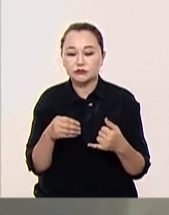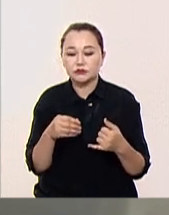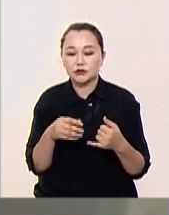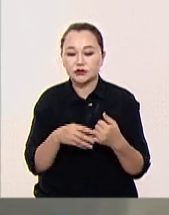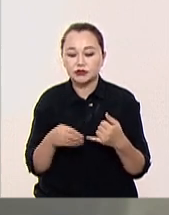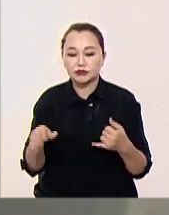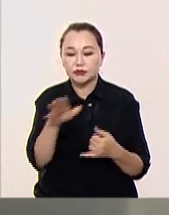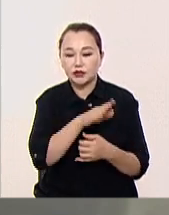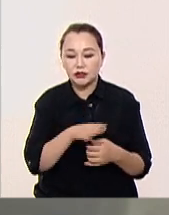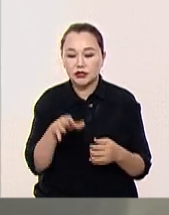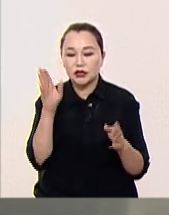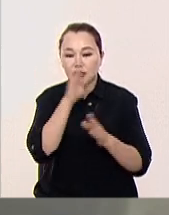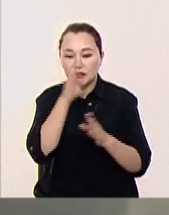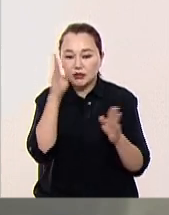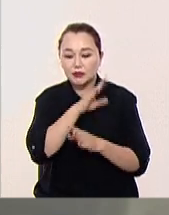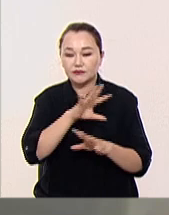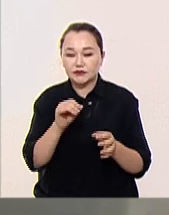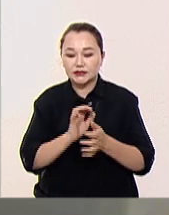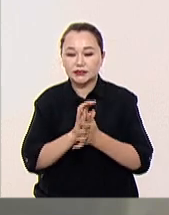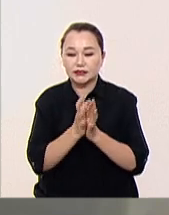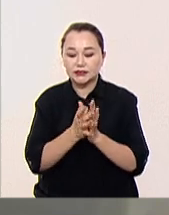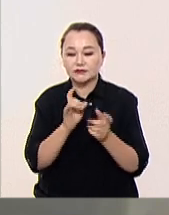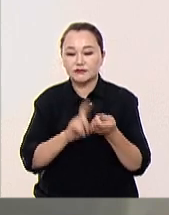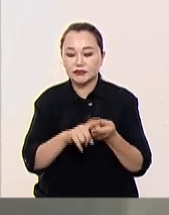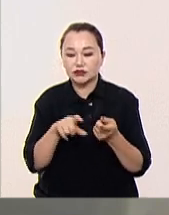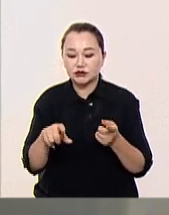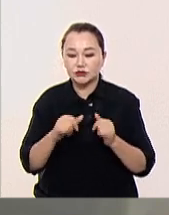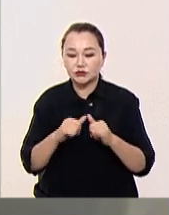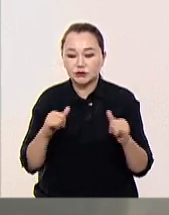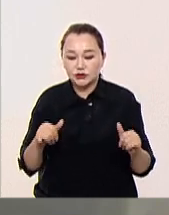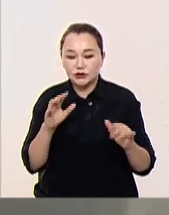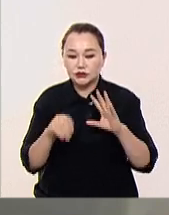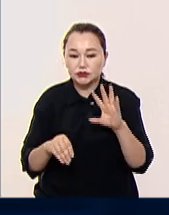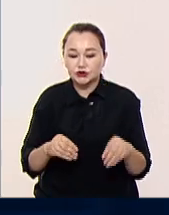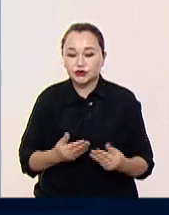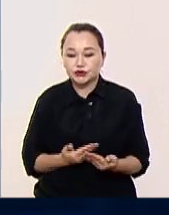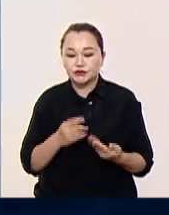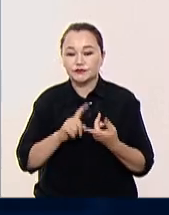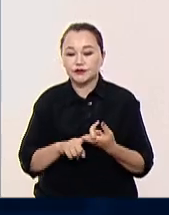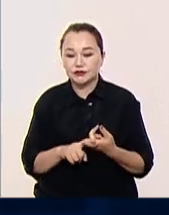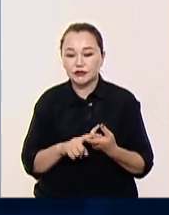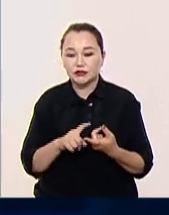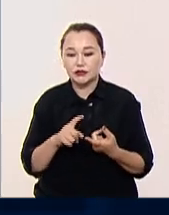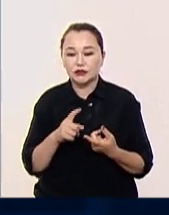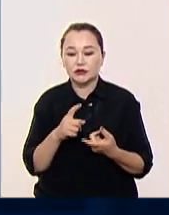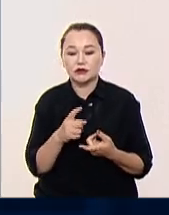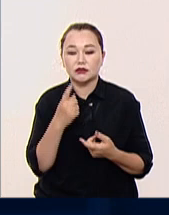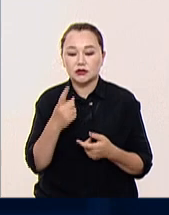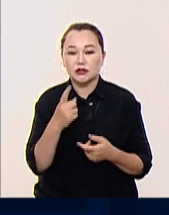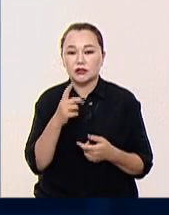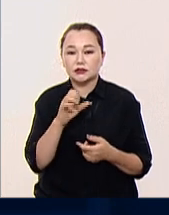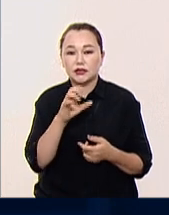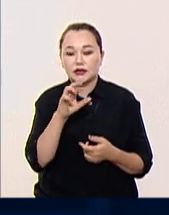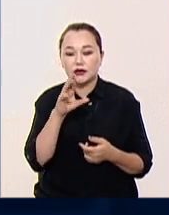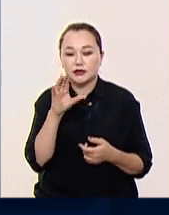жер бедері, жердің климаты бәрі тығыздыққа байланысты, адамдардың өсуіне және қоныстануына байланысты бір саяси